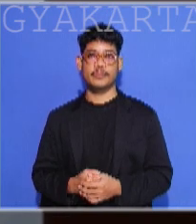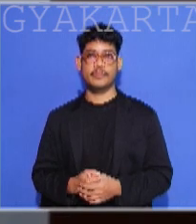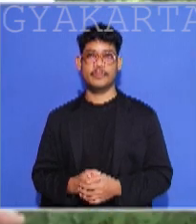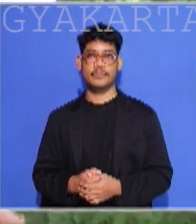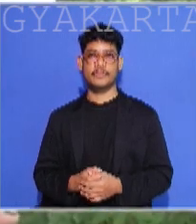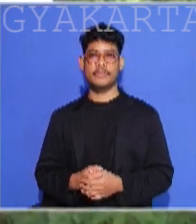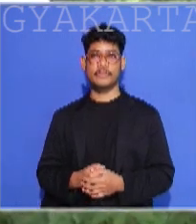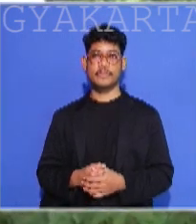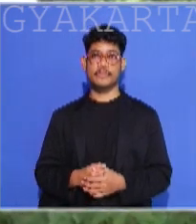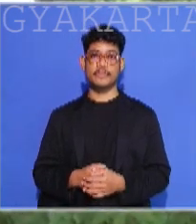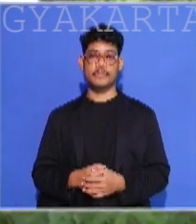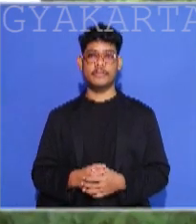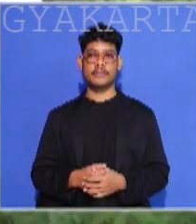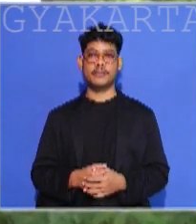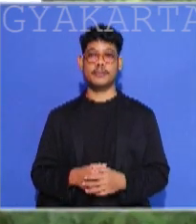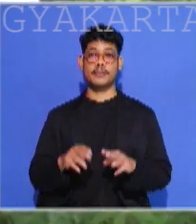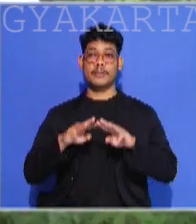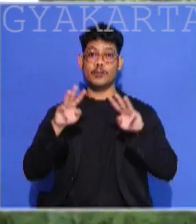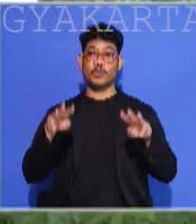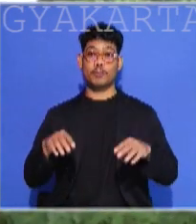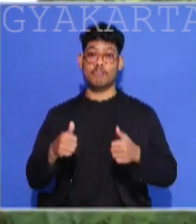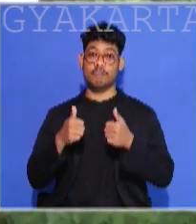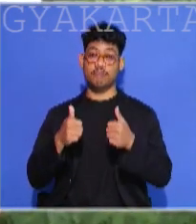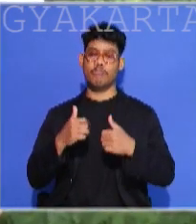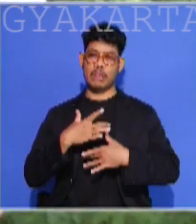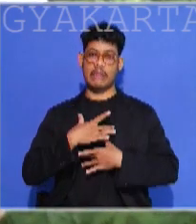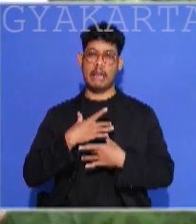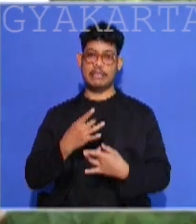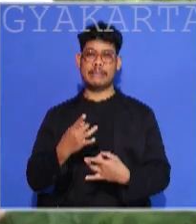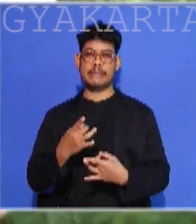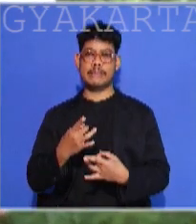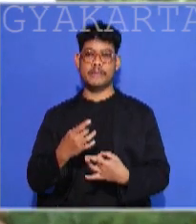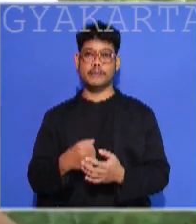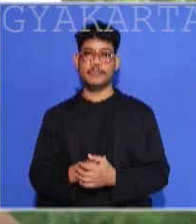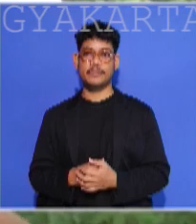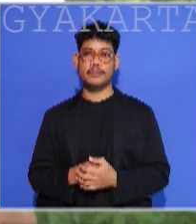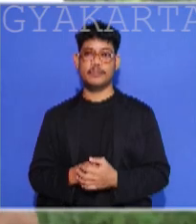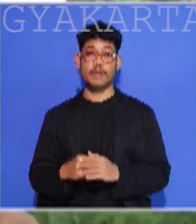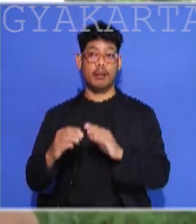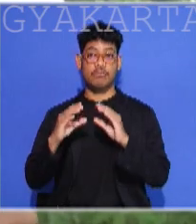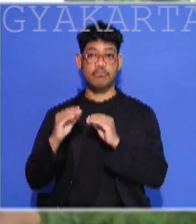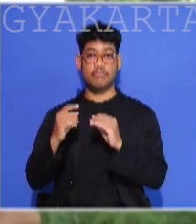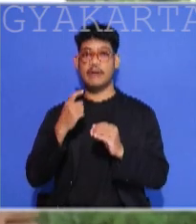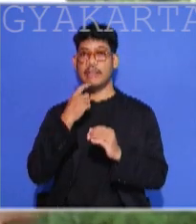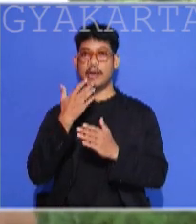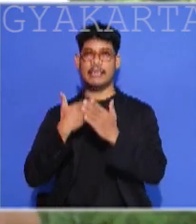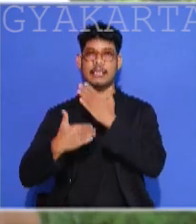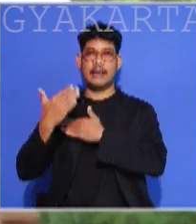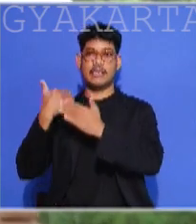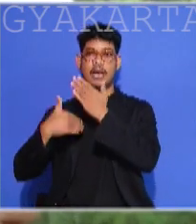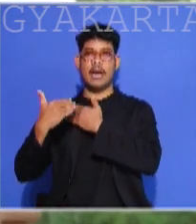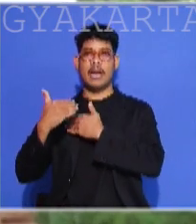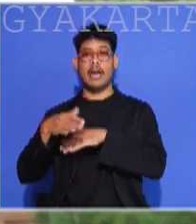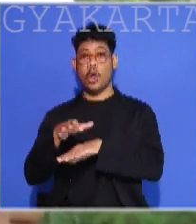menurun museum ini tuh bagus menarik Terus eh banyak bahas tentang sejarah-sejarah dari Kota Gede jadi